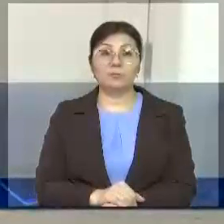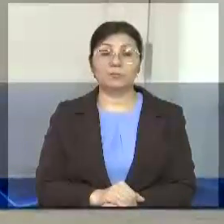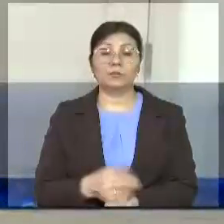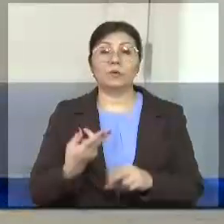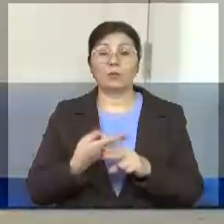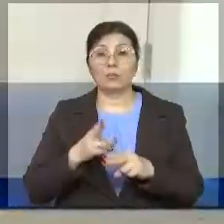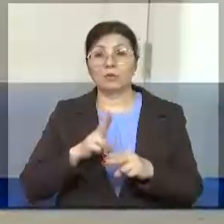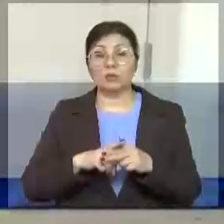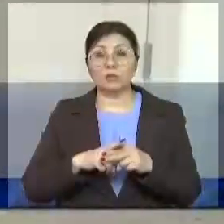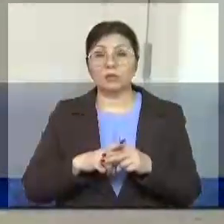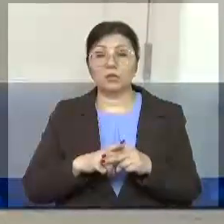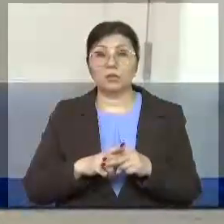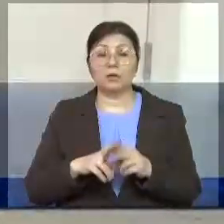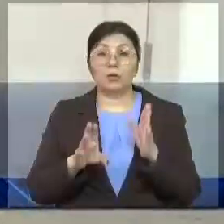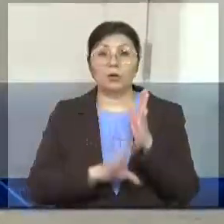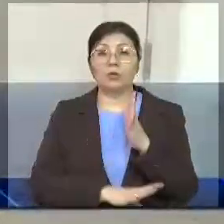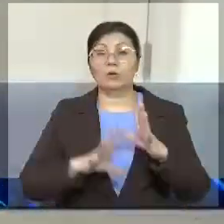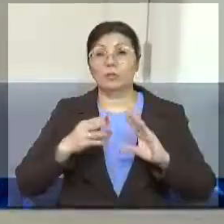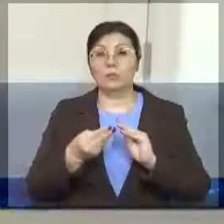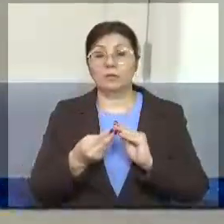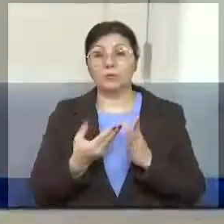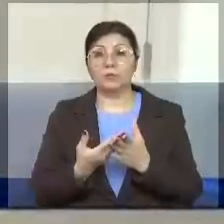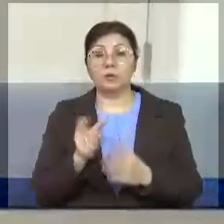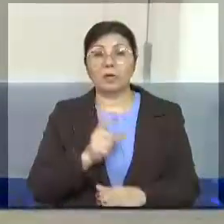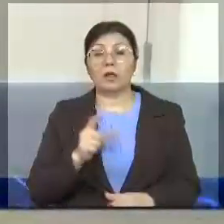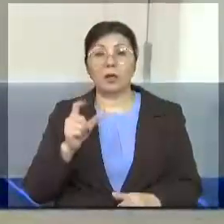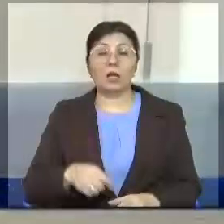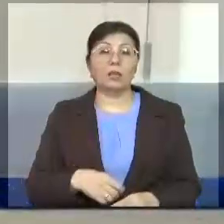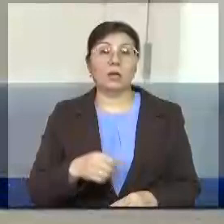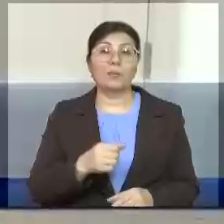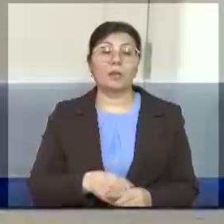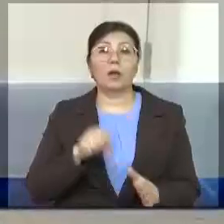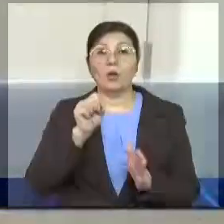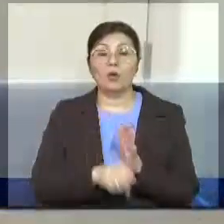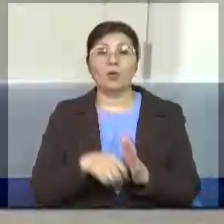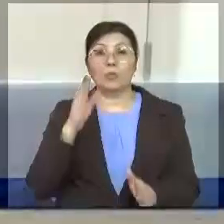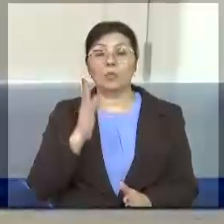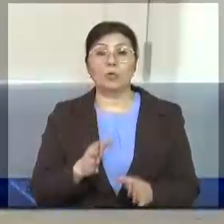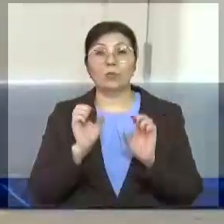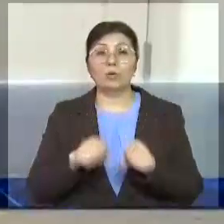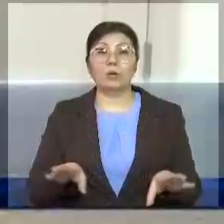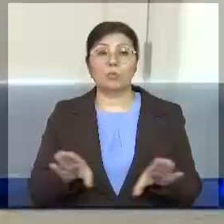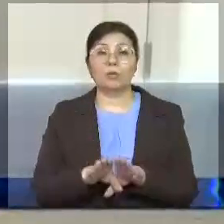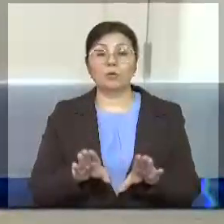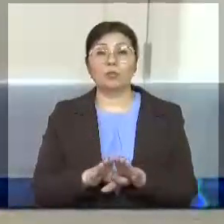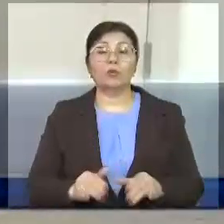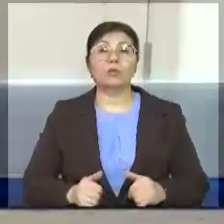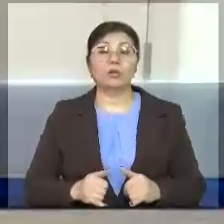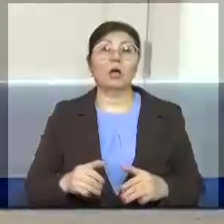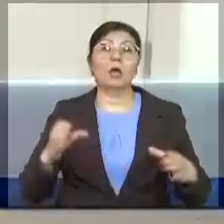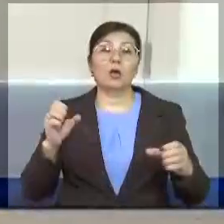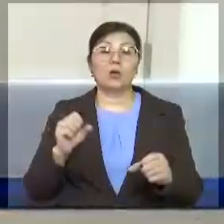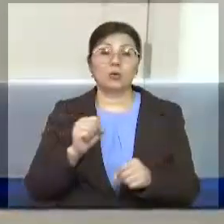Сөйтіп соның кесірінен бізде адам өліміне дейін барып жатқан жағдайлар бар. Біз соны болдыртпау үшін